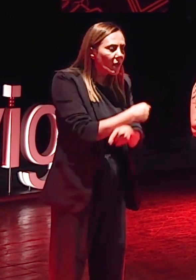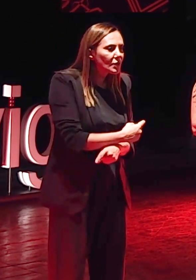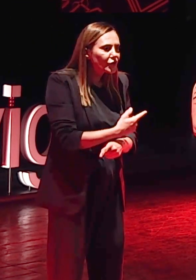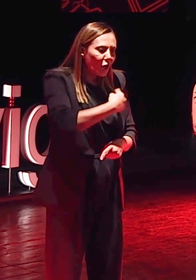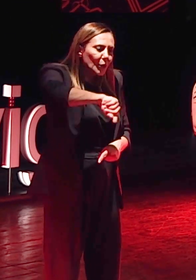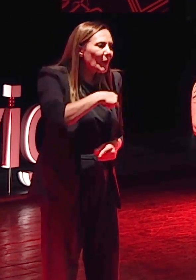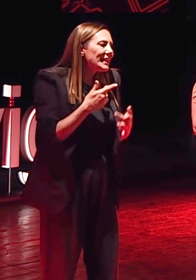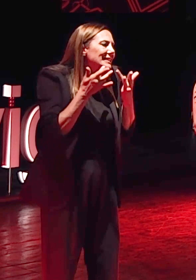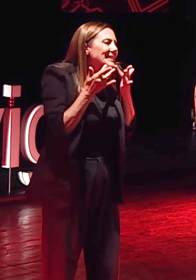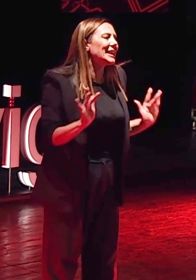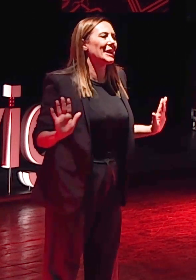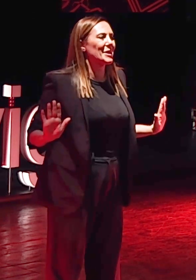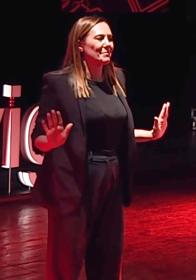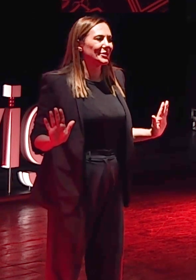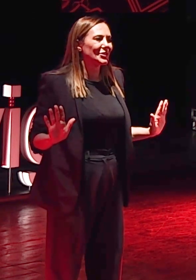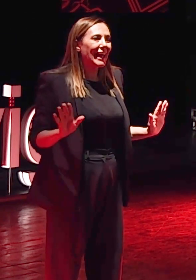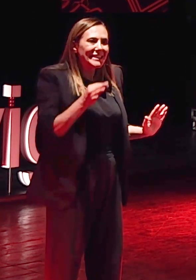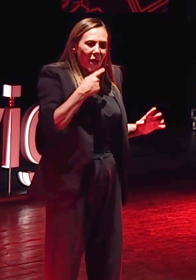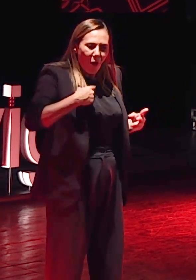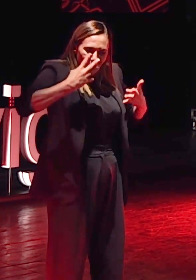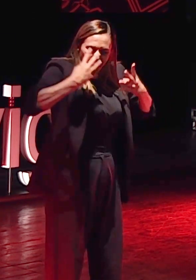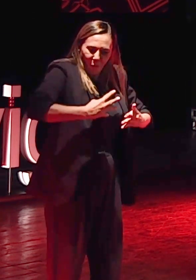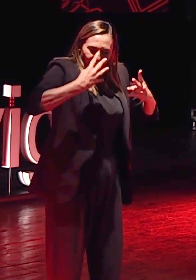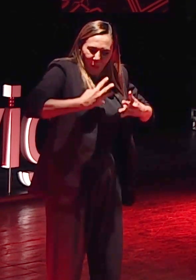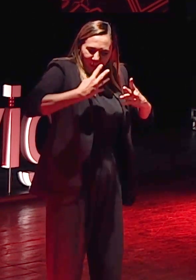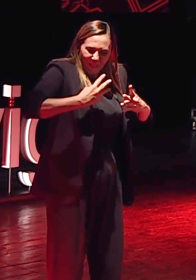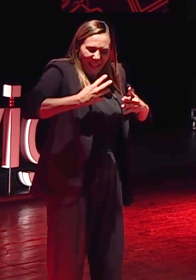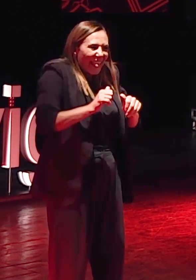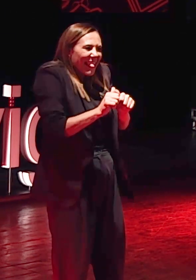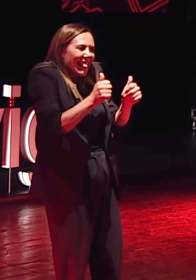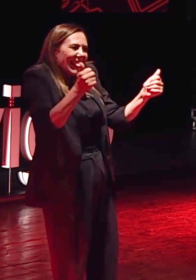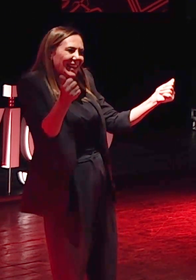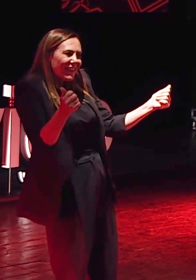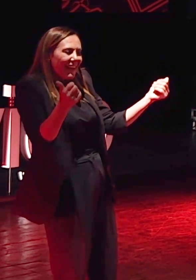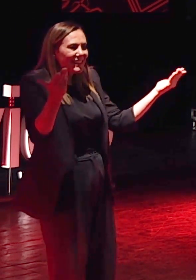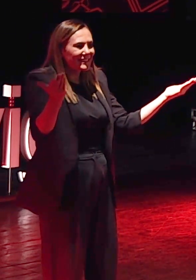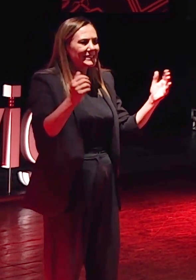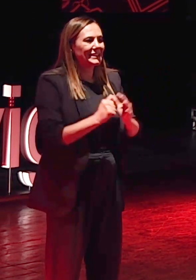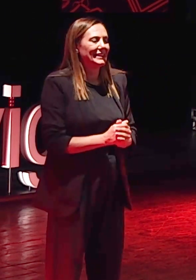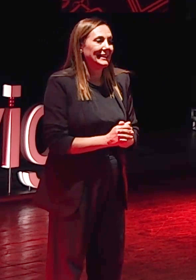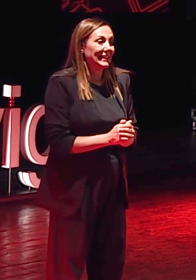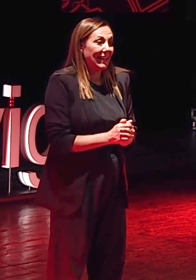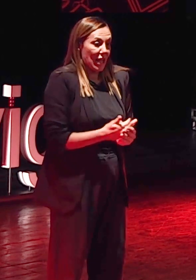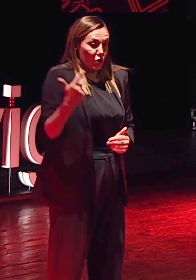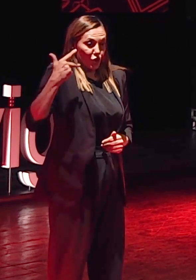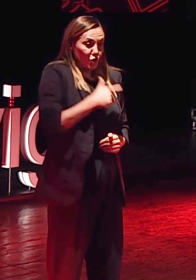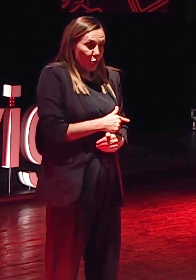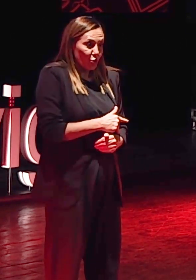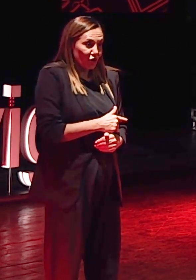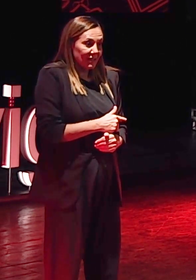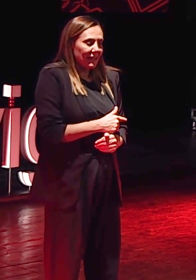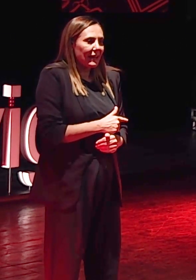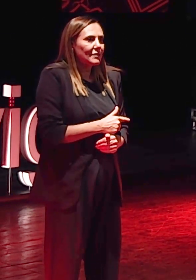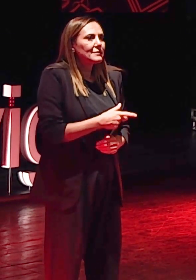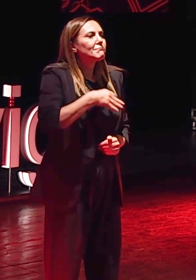siamo semplicemente funzioniamo semplicemente in una maniera un pochino diversa e quindi la società ci